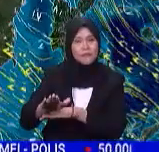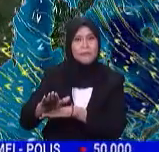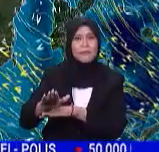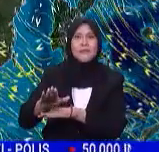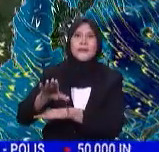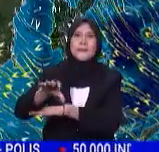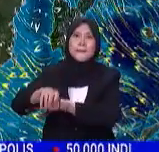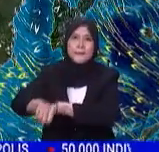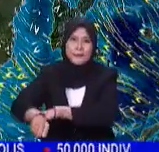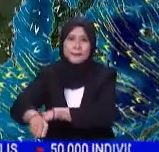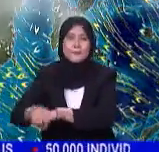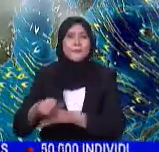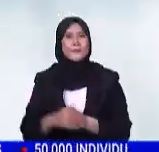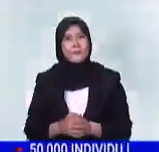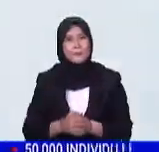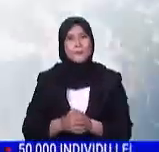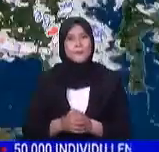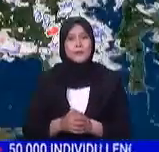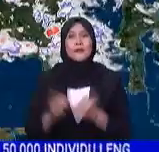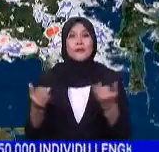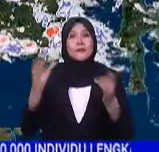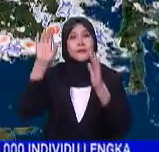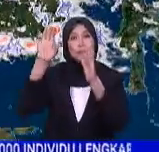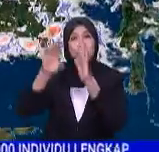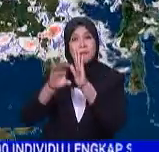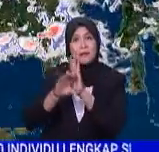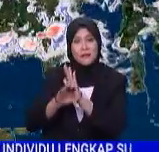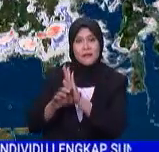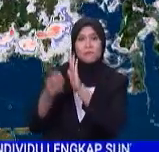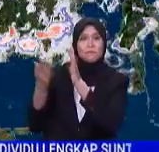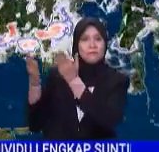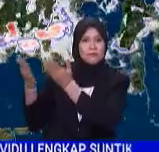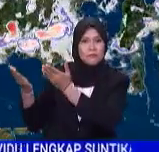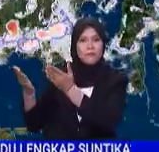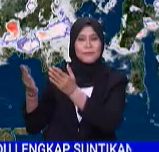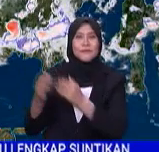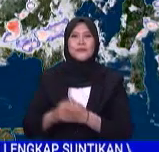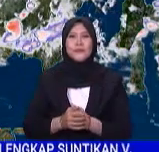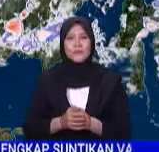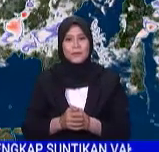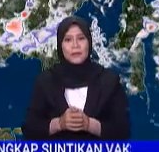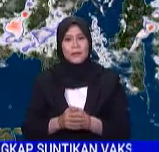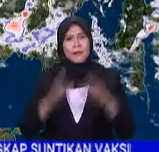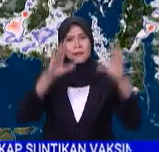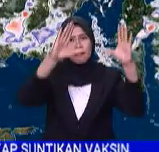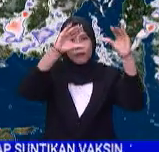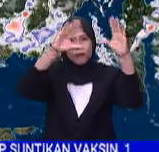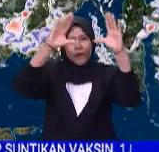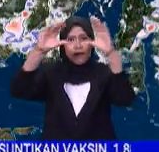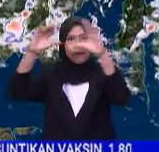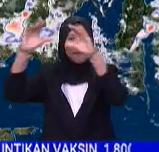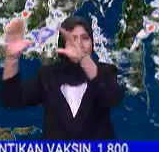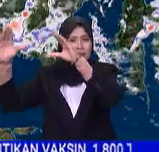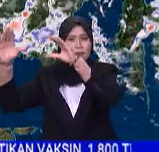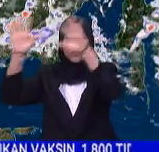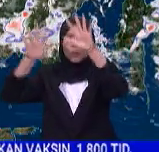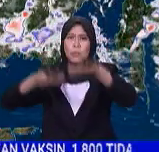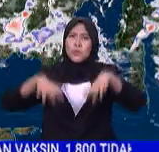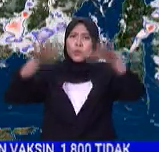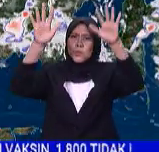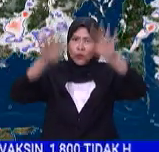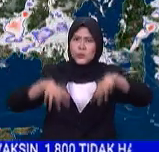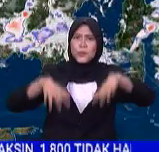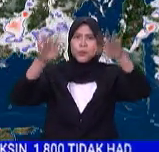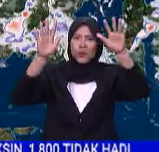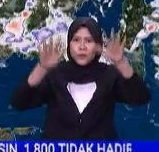ke awal malam. Dan melalui paparan imej satelit semasa, diperhatikan terdapat kelompok awan aktif membawa hujan yang agak